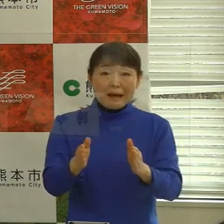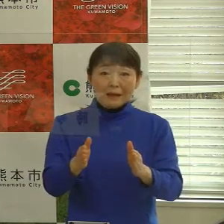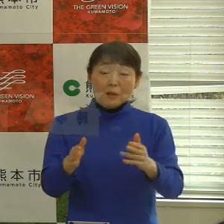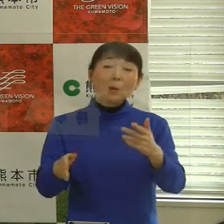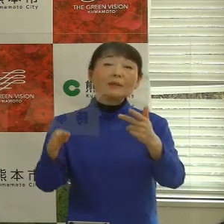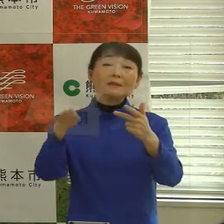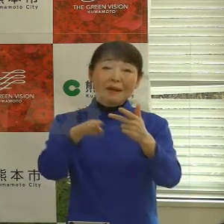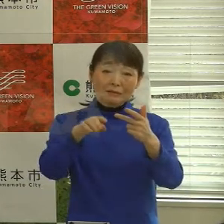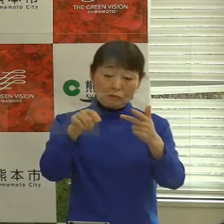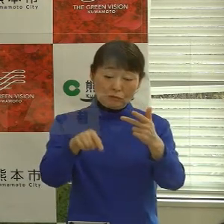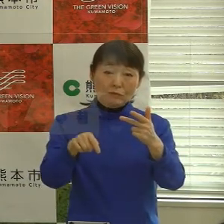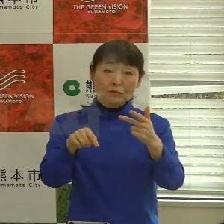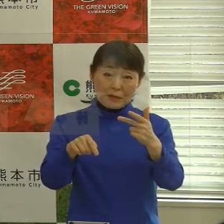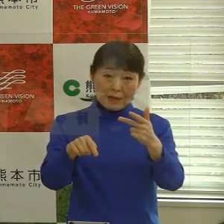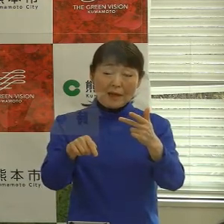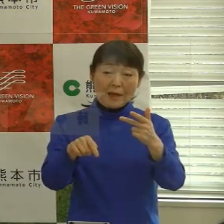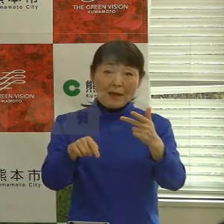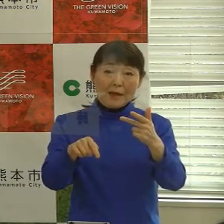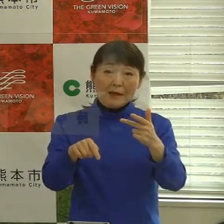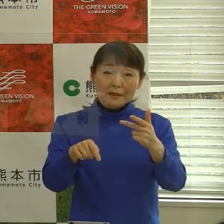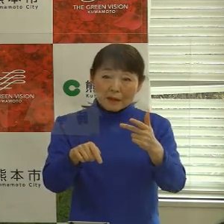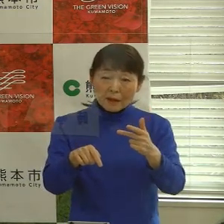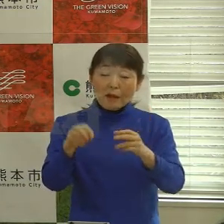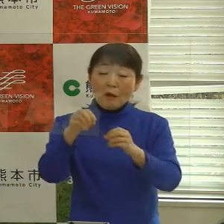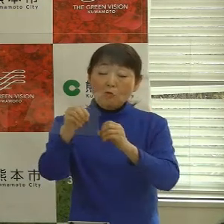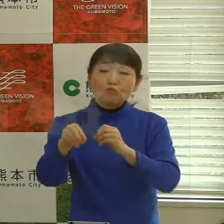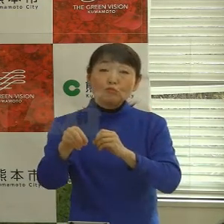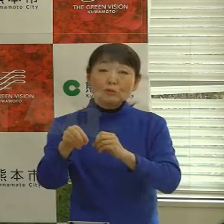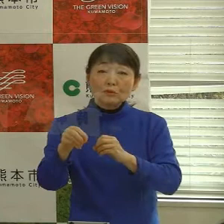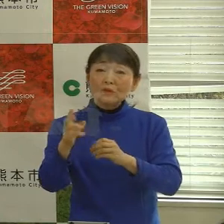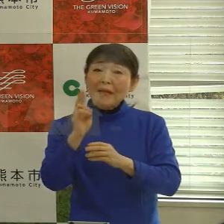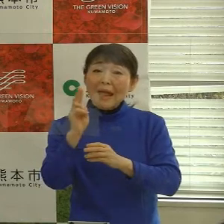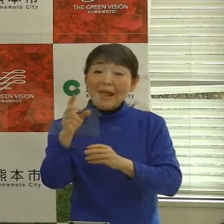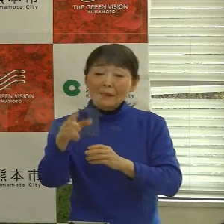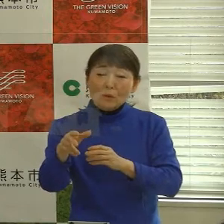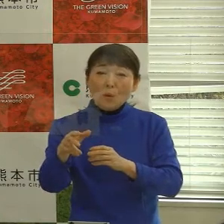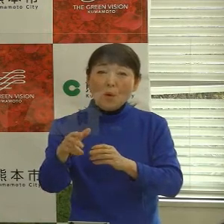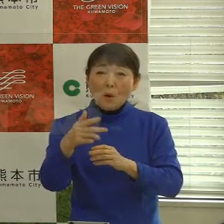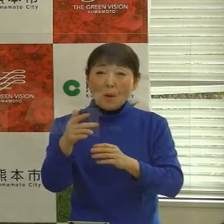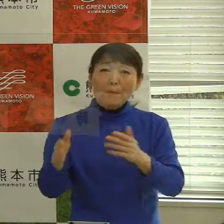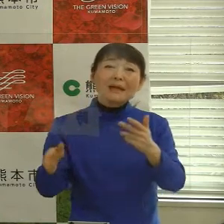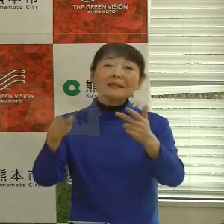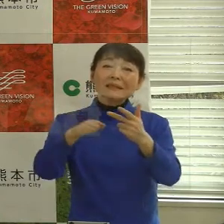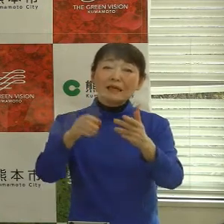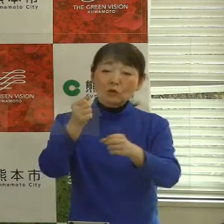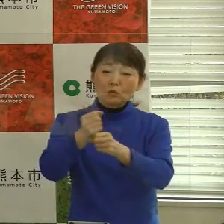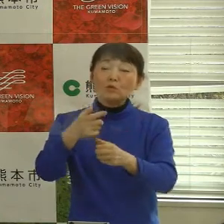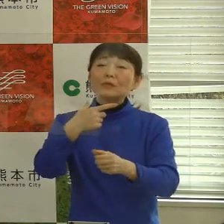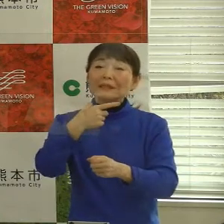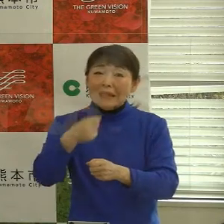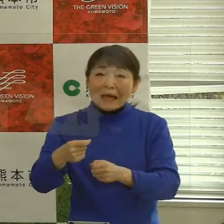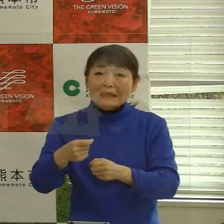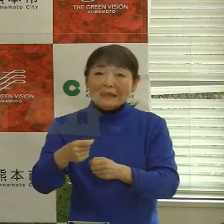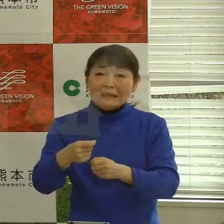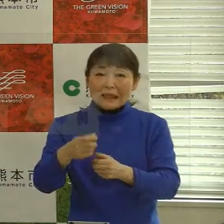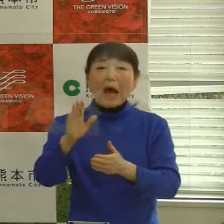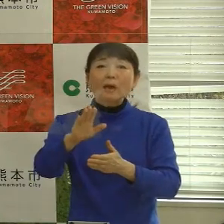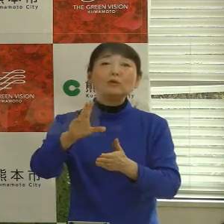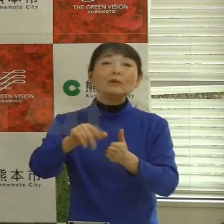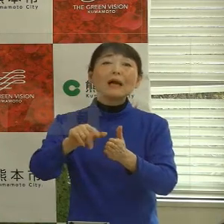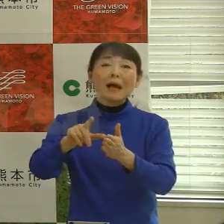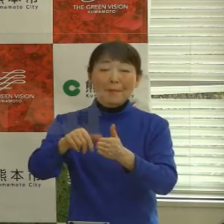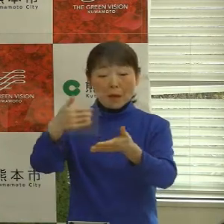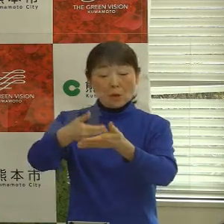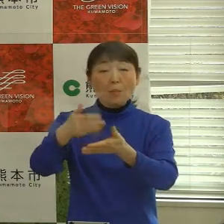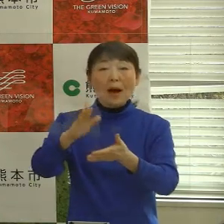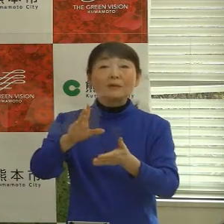ひそういう分煙のですね施設を作りたいということであれば、それに対してですね、熊本